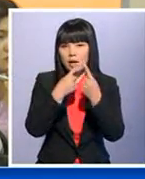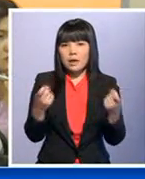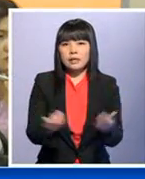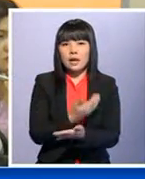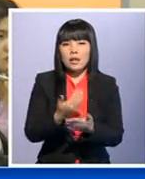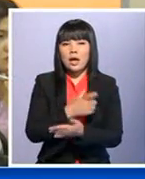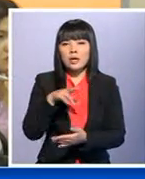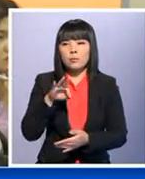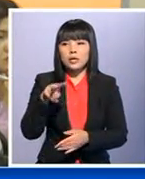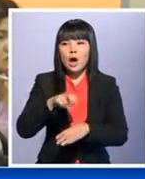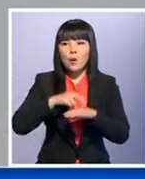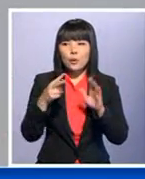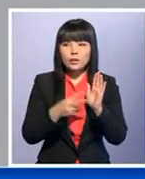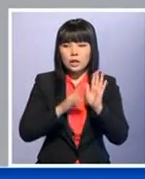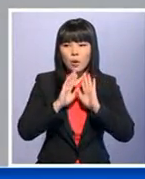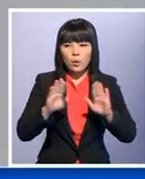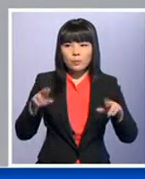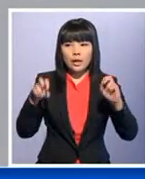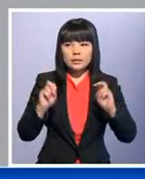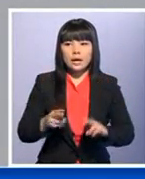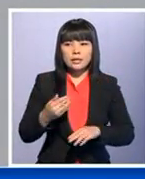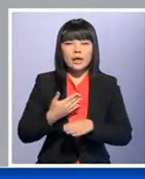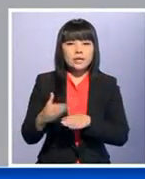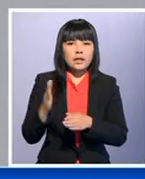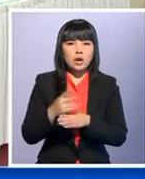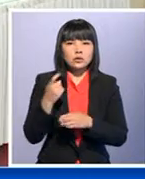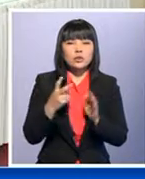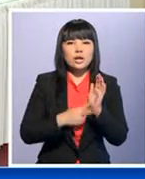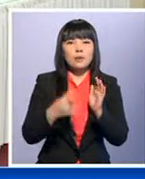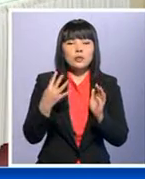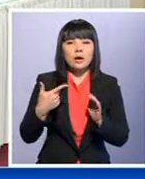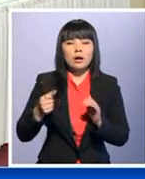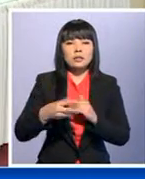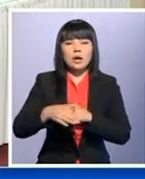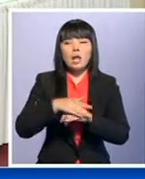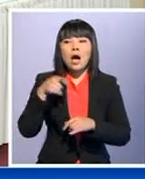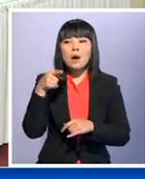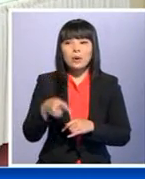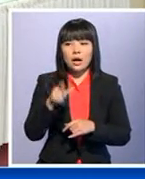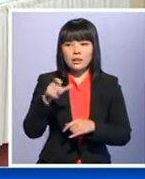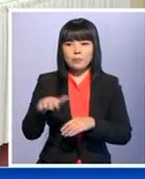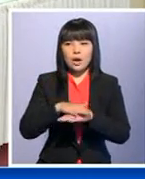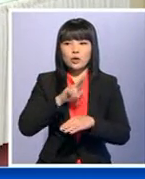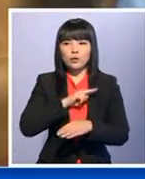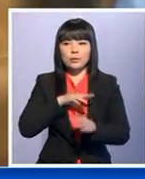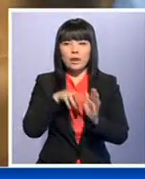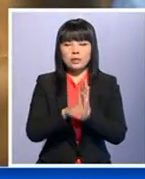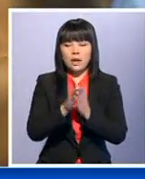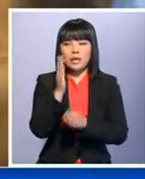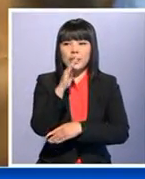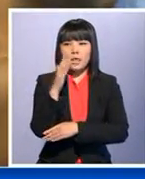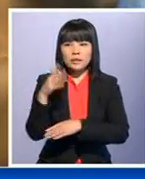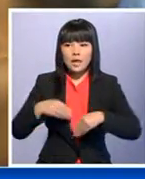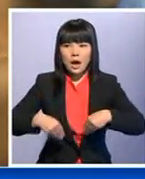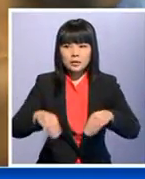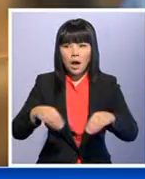Қазір Экспо 2017 көрмесіне деп бөлінген 174 гектар жерде мыңға жуық адам жұмыс істеп жатыр. Көшеттер отырғызу, қақпаларды орнату